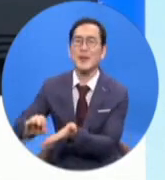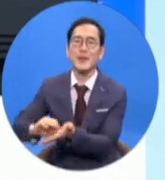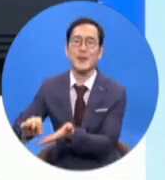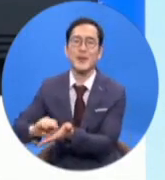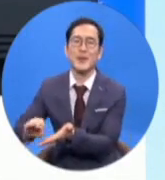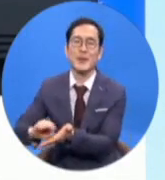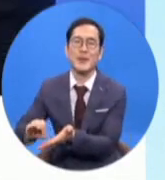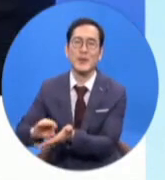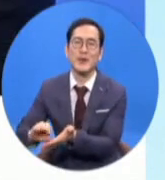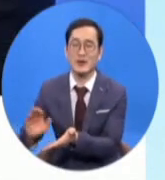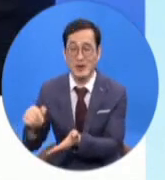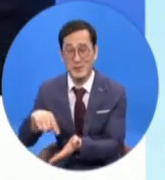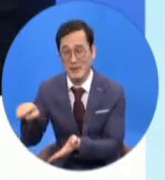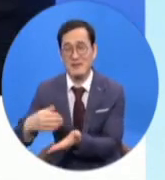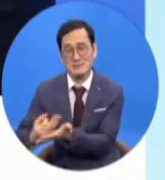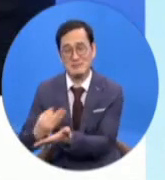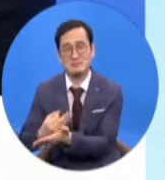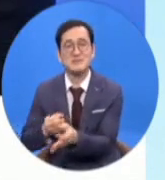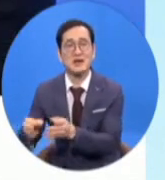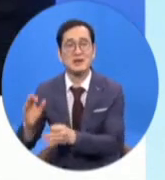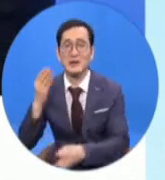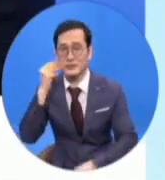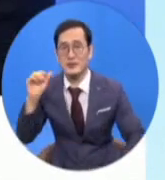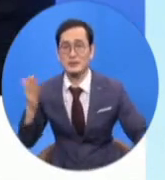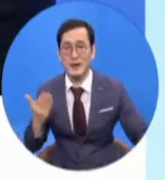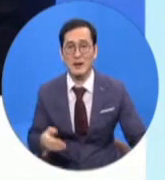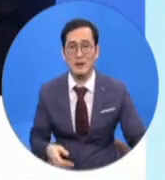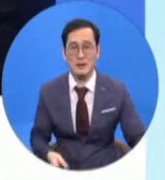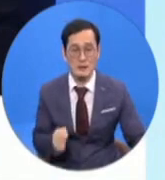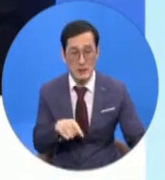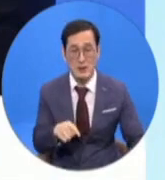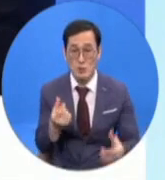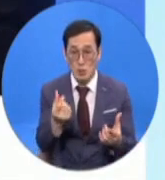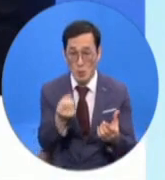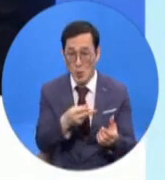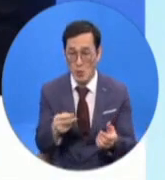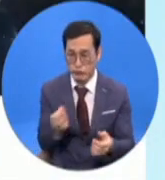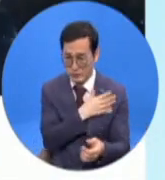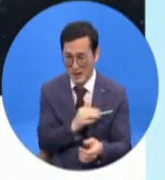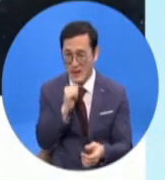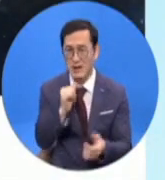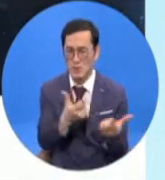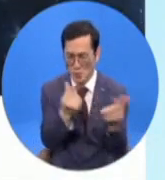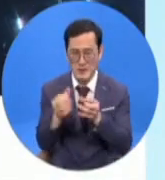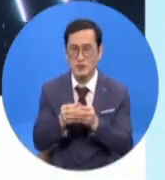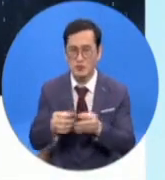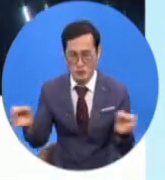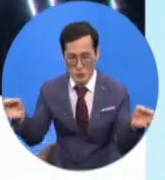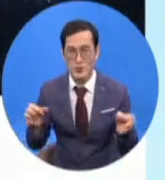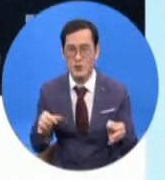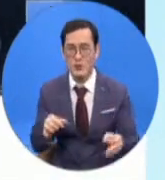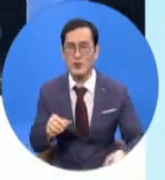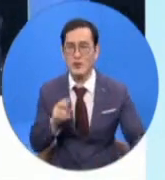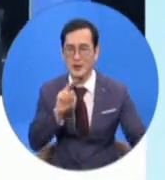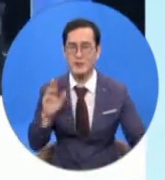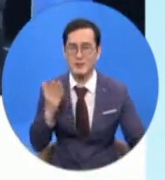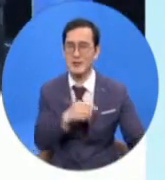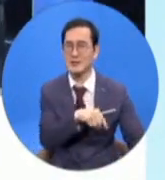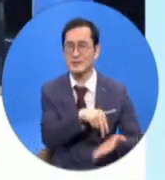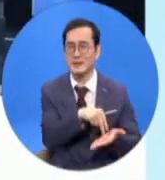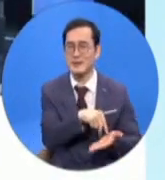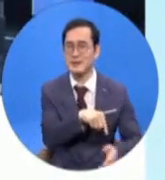이게 줘 그 뭐랄까 사회를 이렇게 2분 화 시키는 그런 문제가 발생할 수 있다는 논리를 얘기하는 거 없고 아마 이제 8 만원씩 처음에 시작을 해서 하겠다는